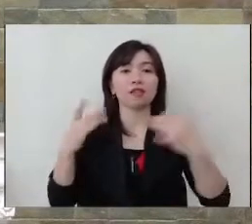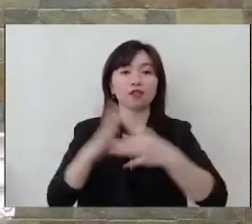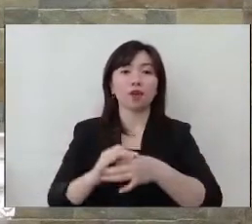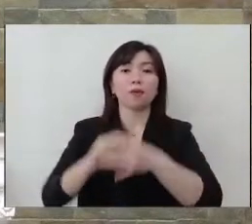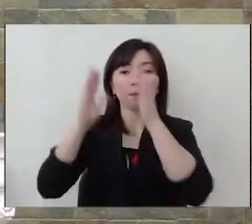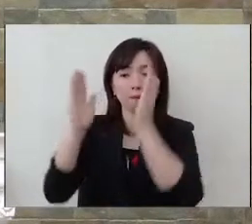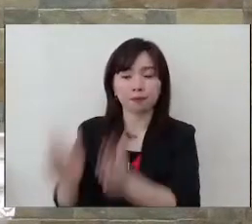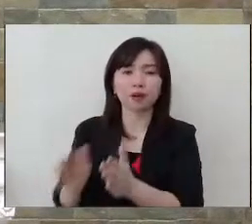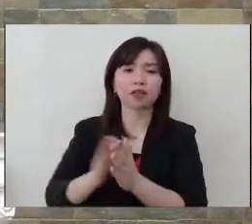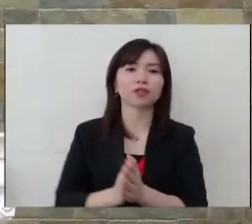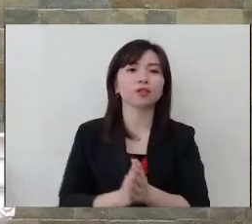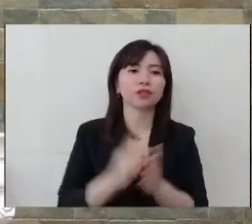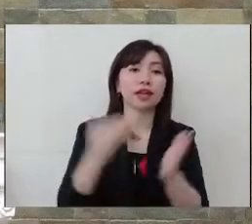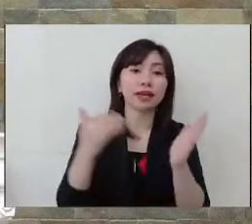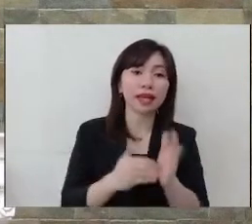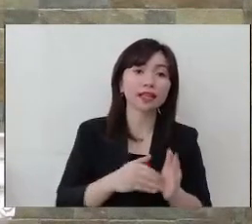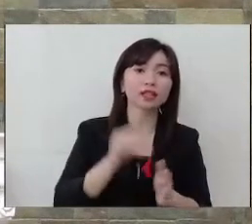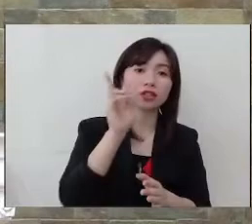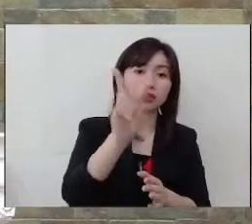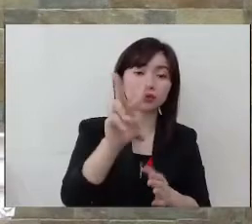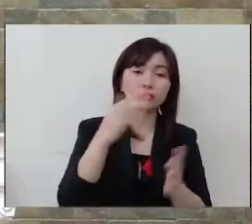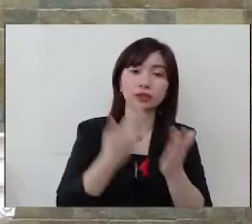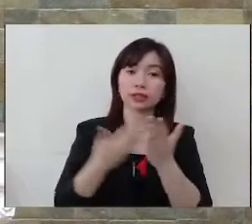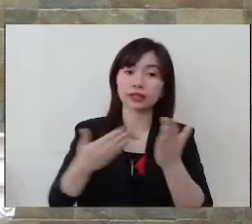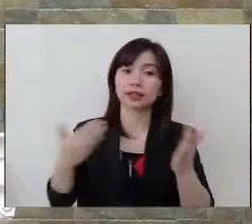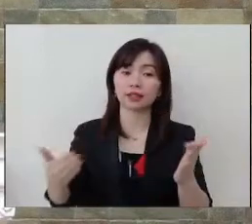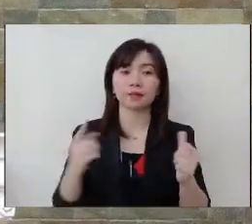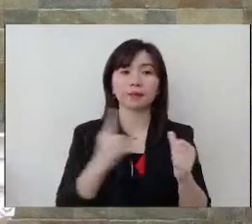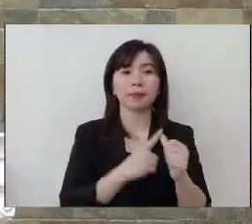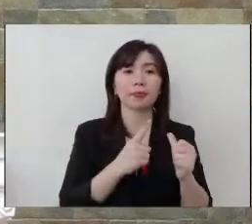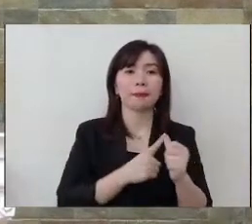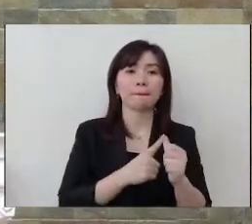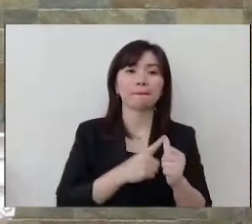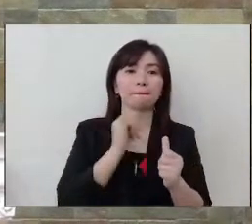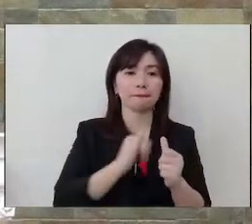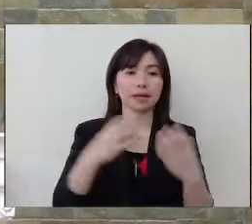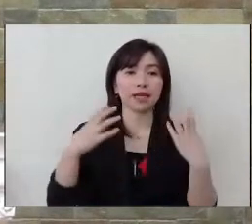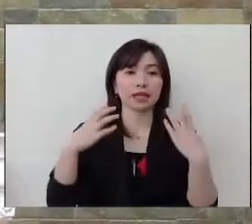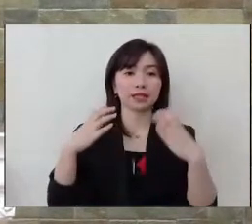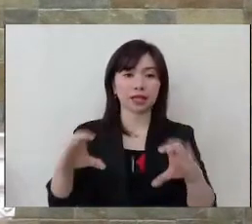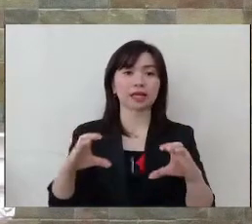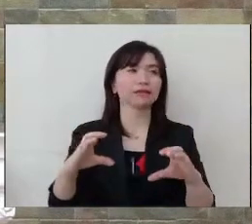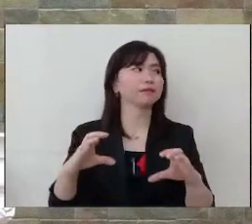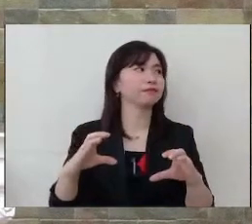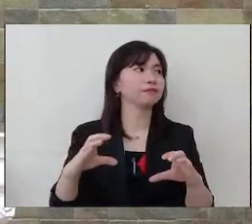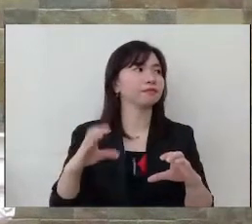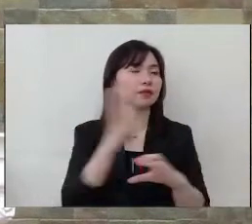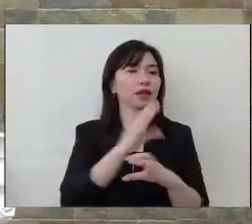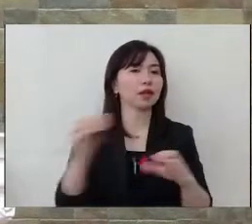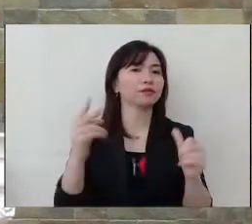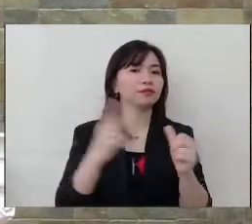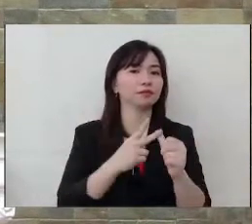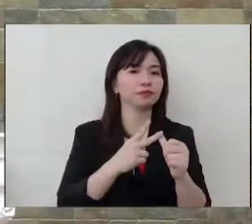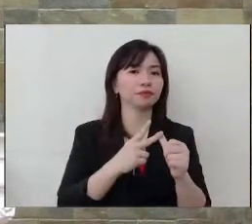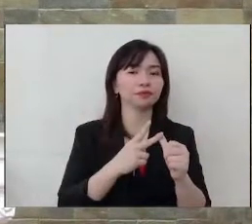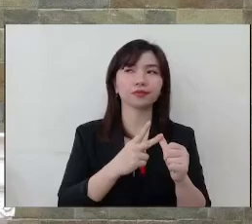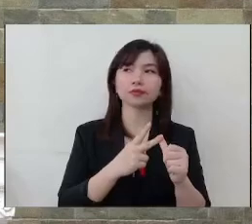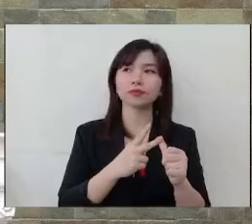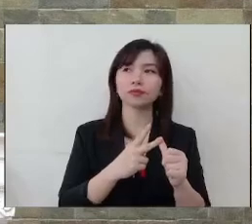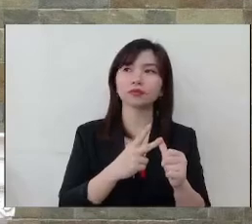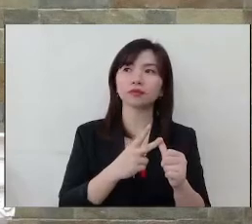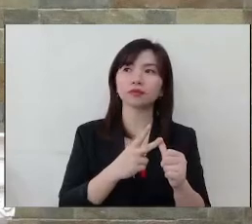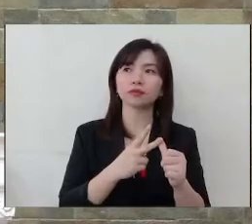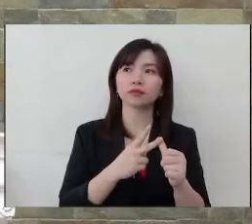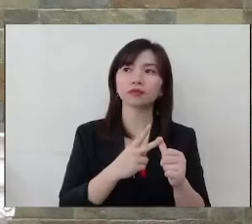kanya. 2 things. The first one is the chance. The second one, worst comes to